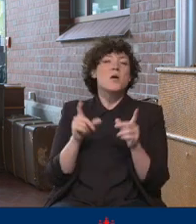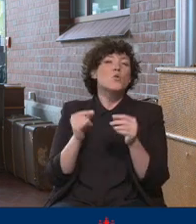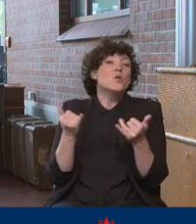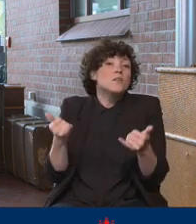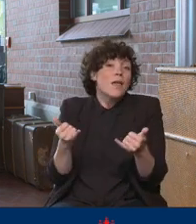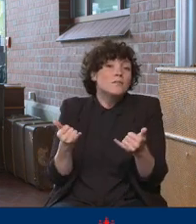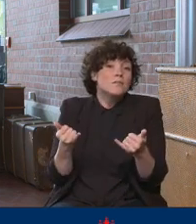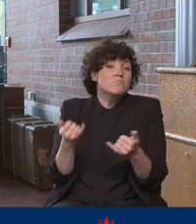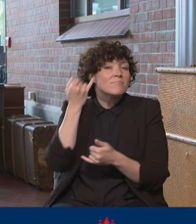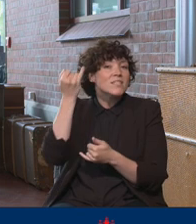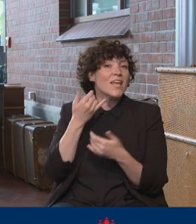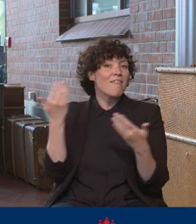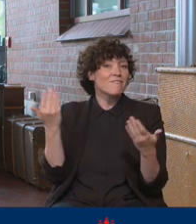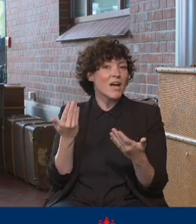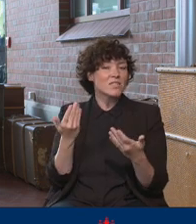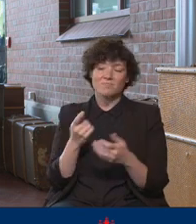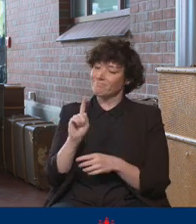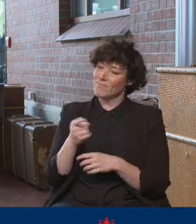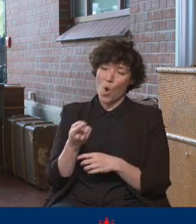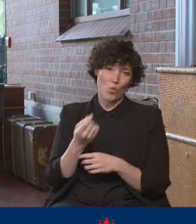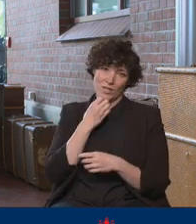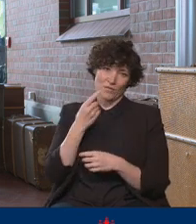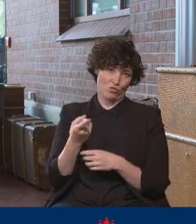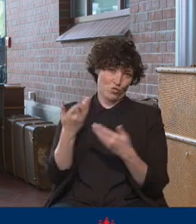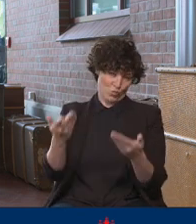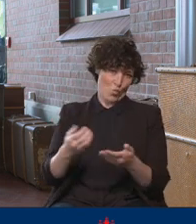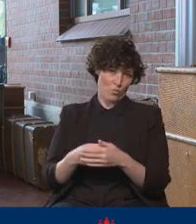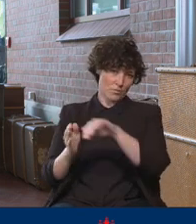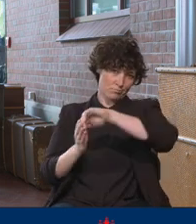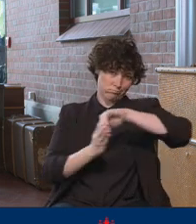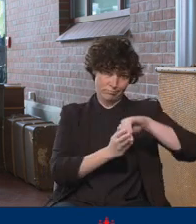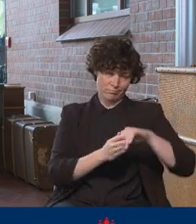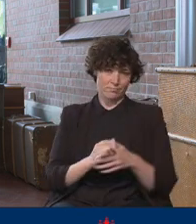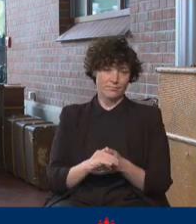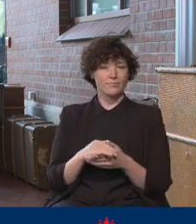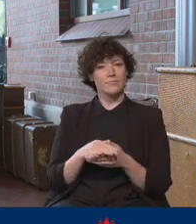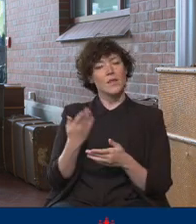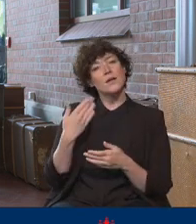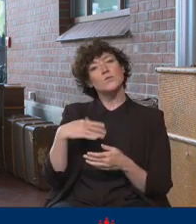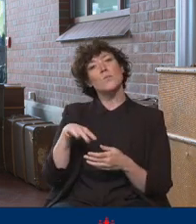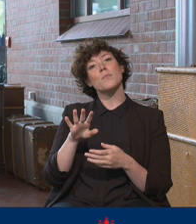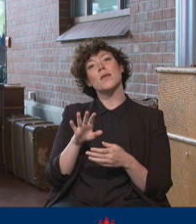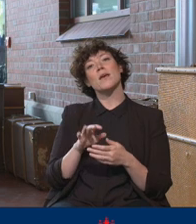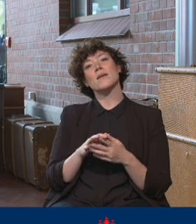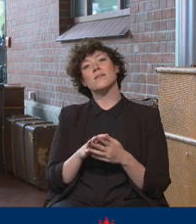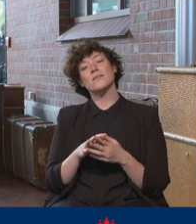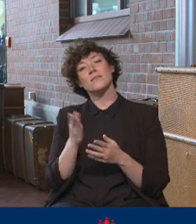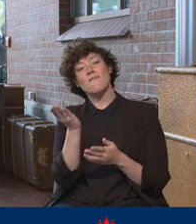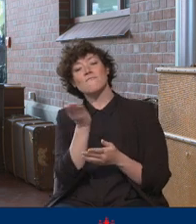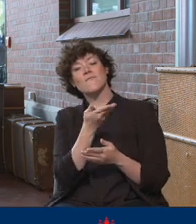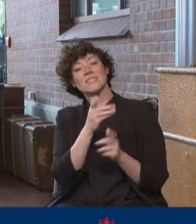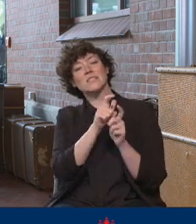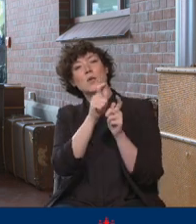sind auf die würden wir verzichten wir würden er diesen weg bogen denken weil der auch etwas die